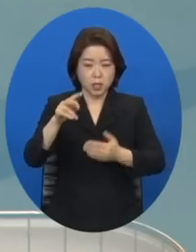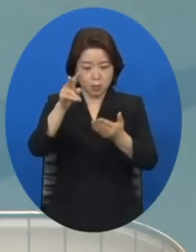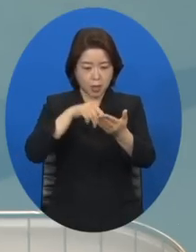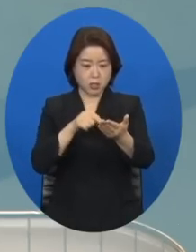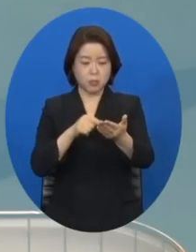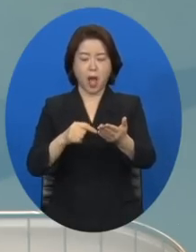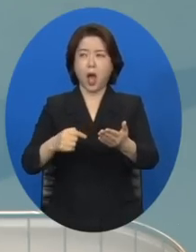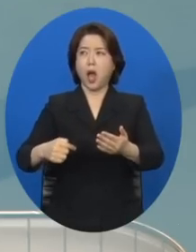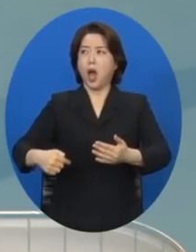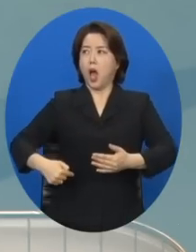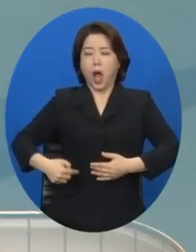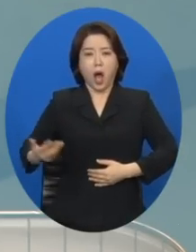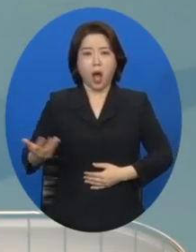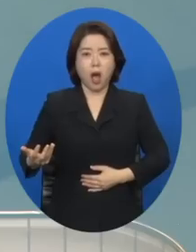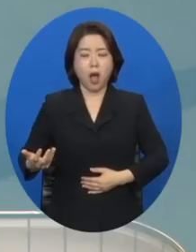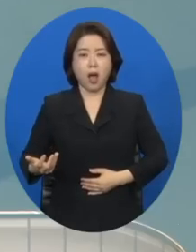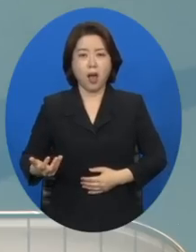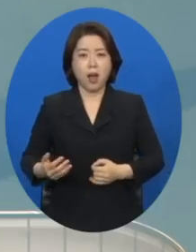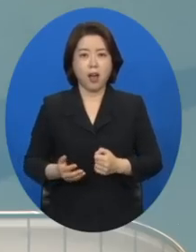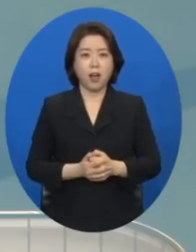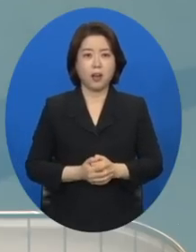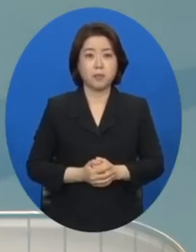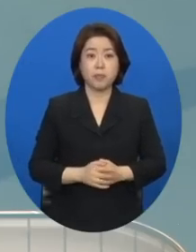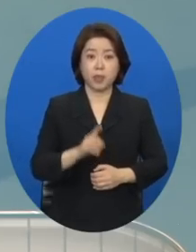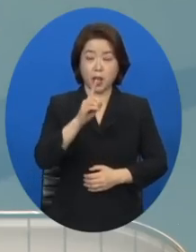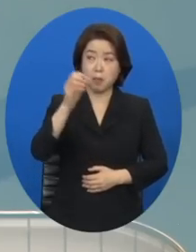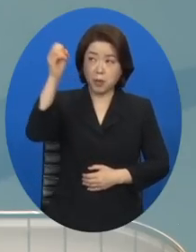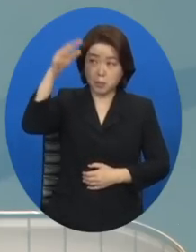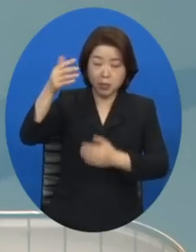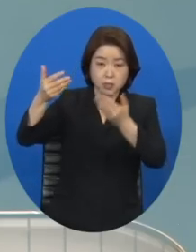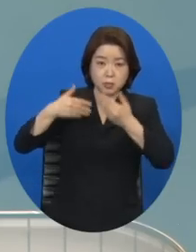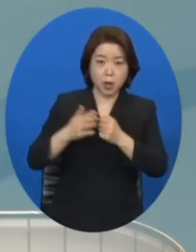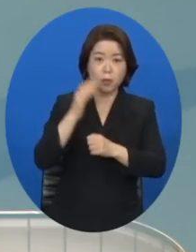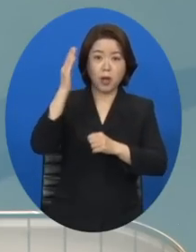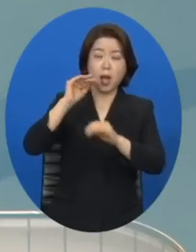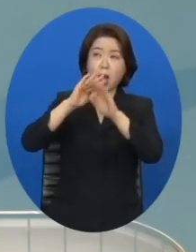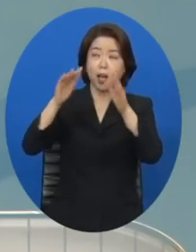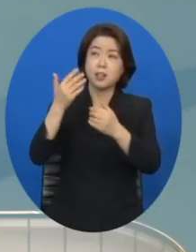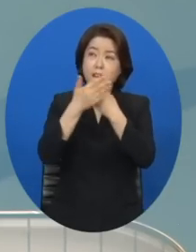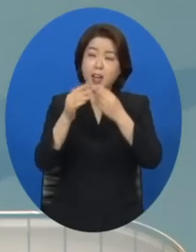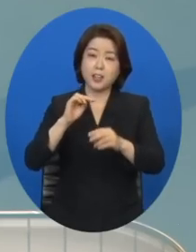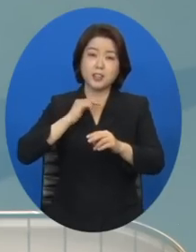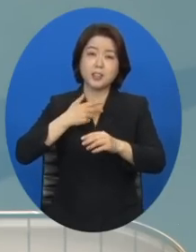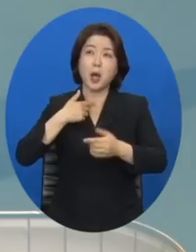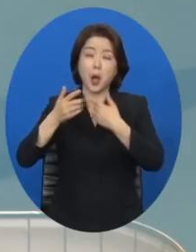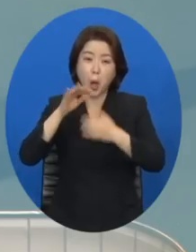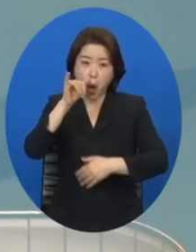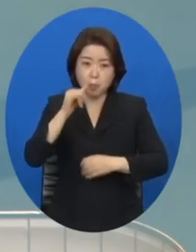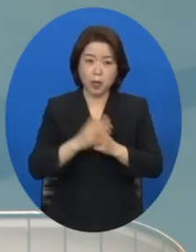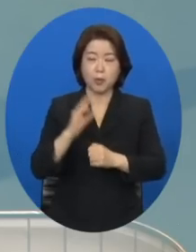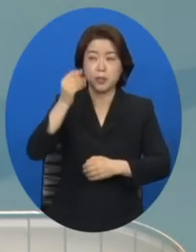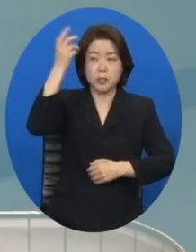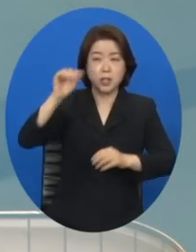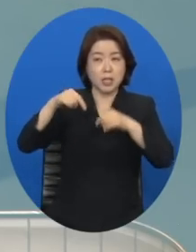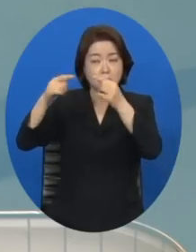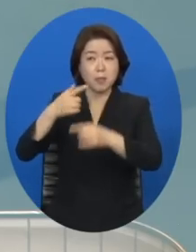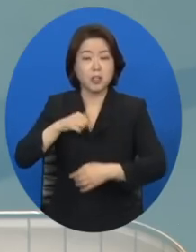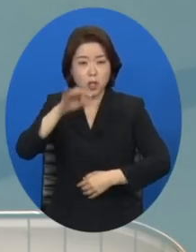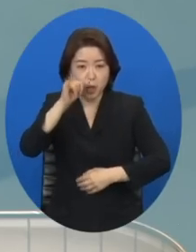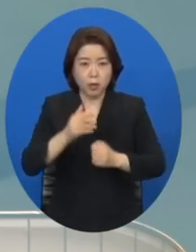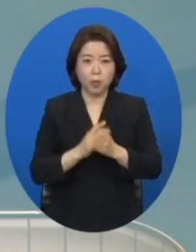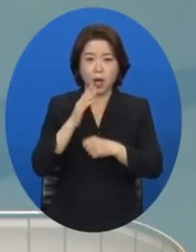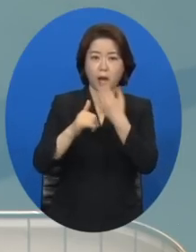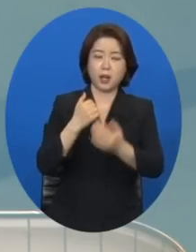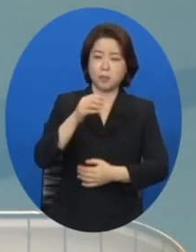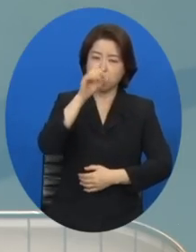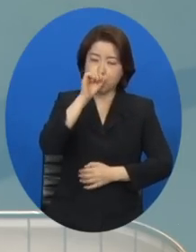확 찔린 거예요 이런 말씀입니다 한번 빛을 보고 하늘의 은사를 맛보고 성령에 참여한 바 되고 하나님의 선한 말씀과